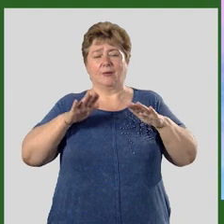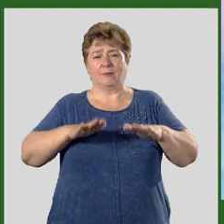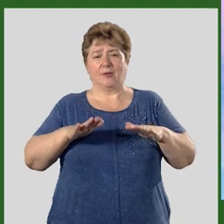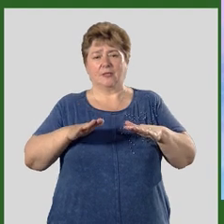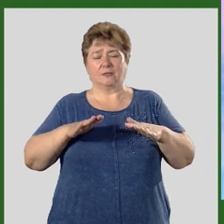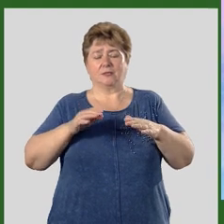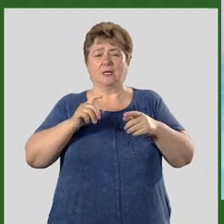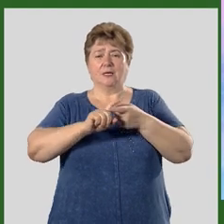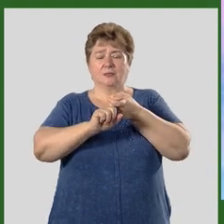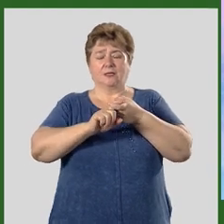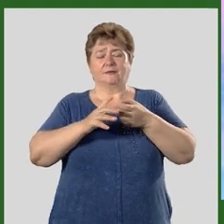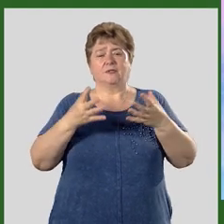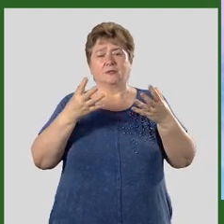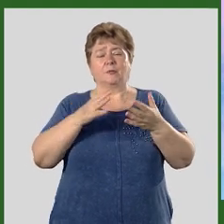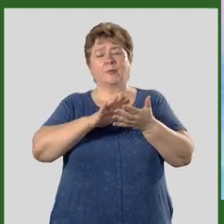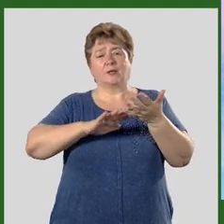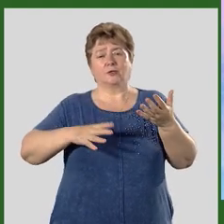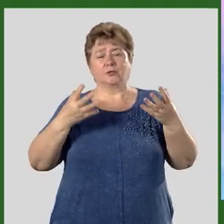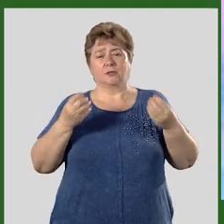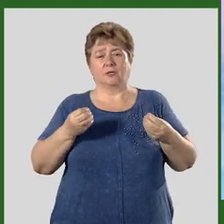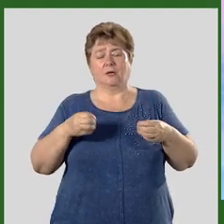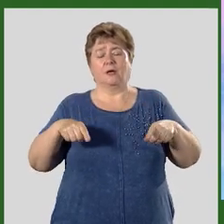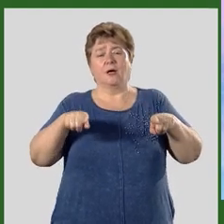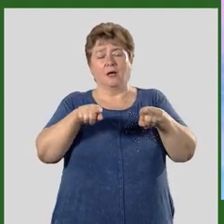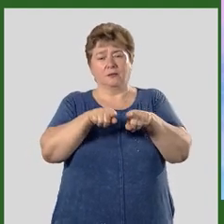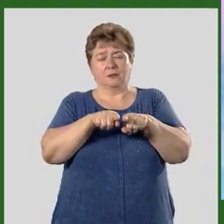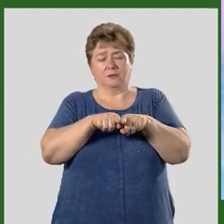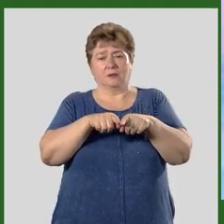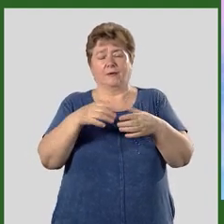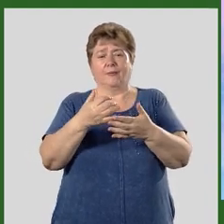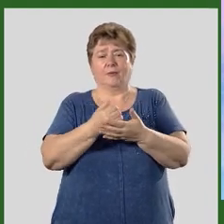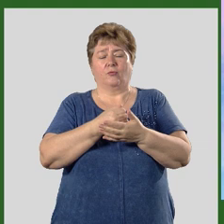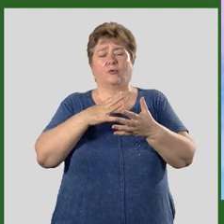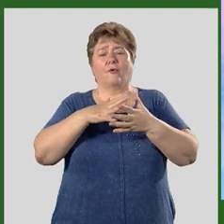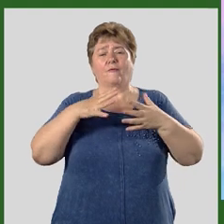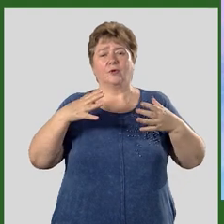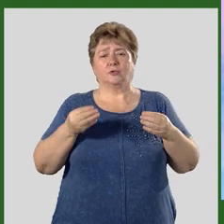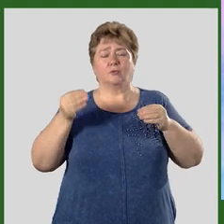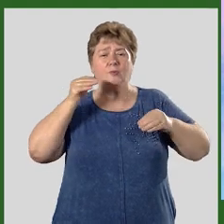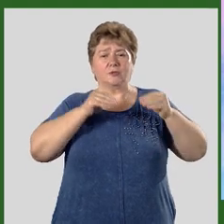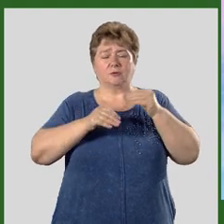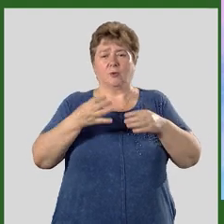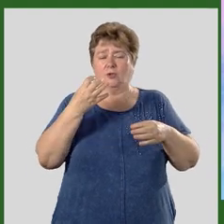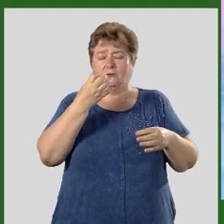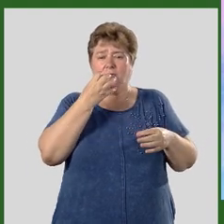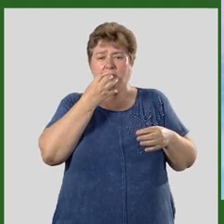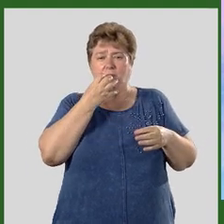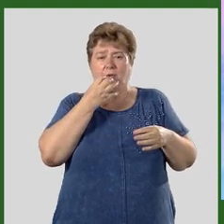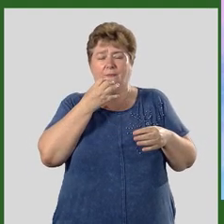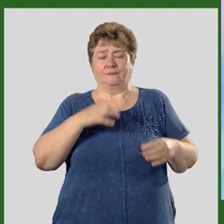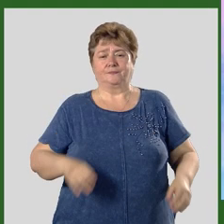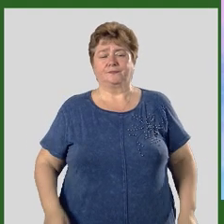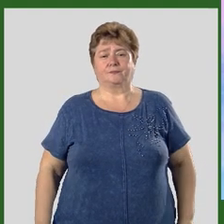и продолжительность дня, что также определяет величину поступающего тепла.